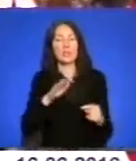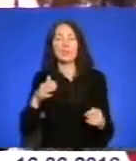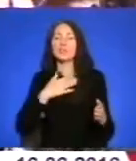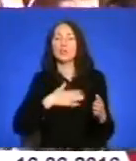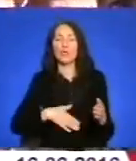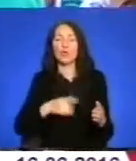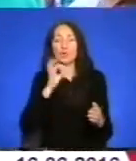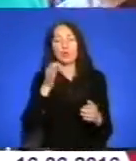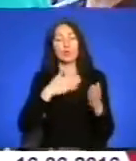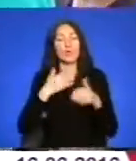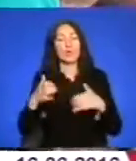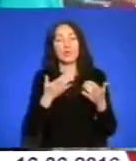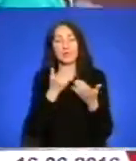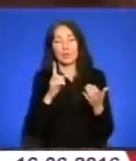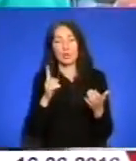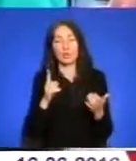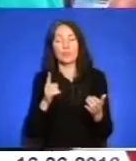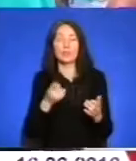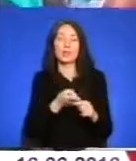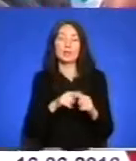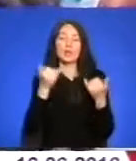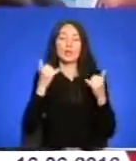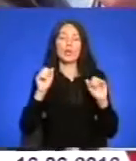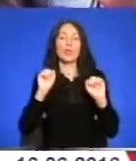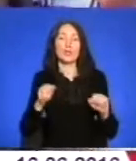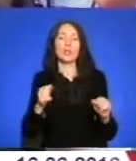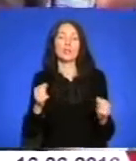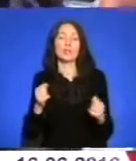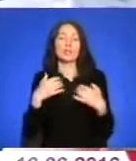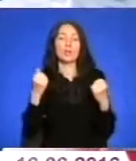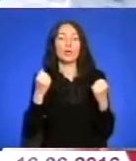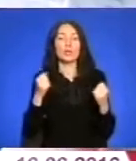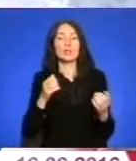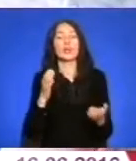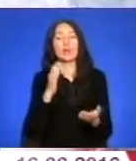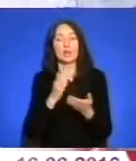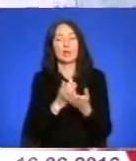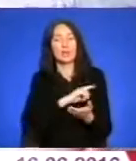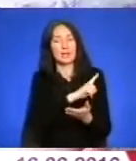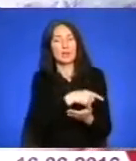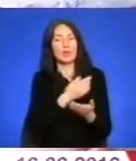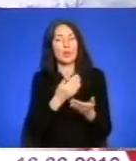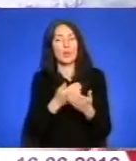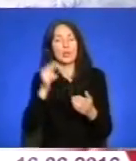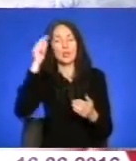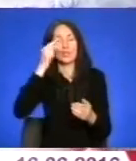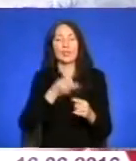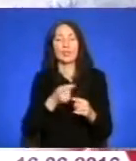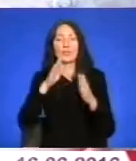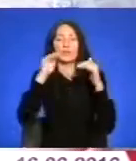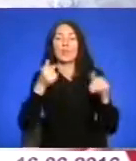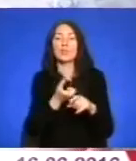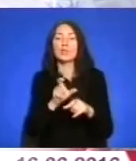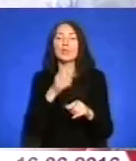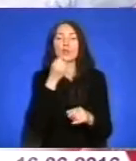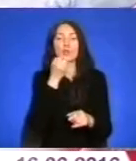хвилюватись немає чого, адже це чудова можливість набратись сил перед навчанням. Табір – це дуже добре.